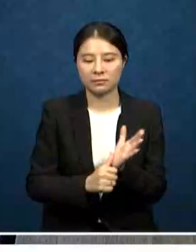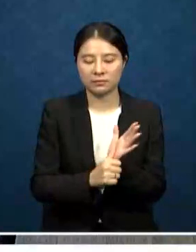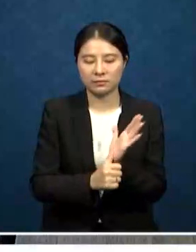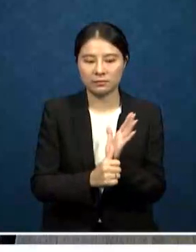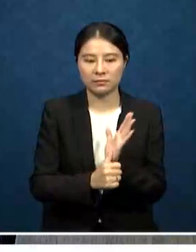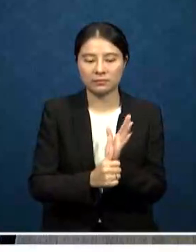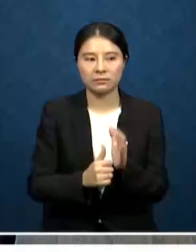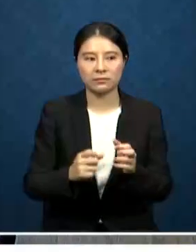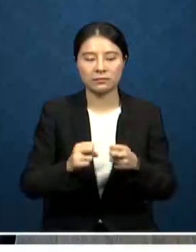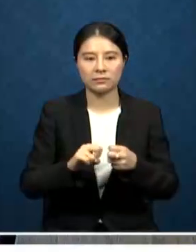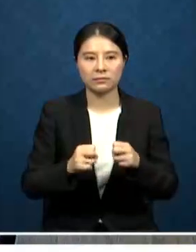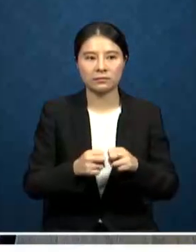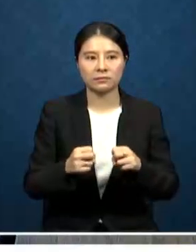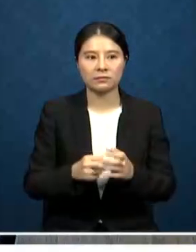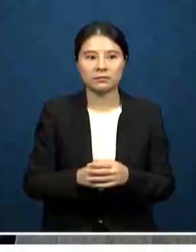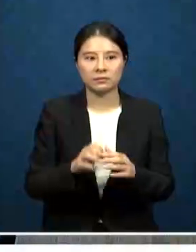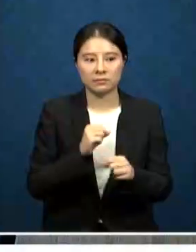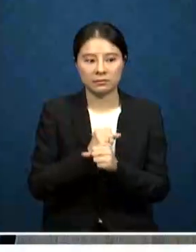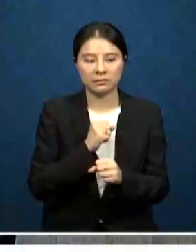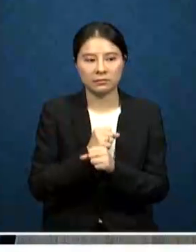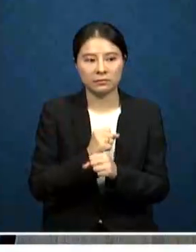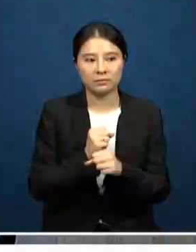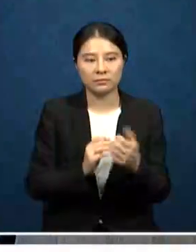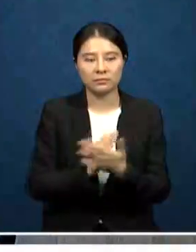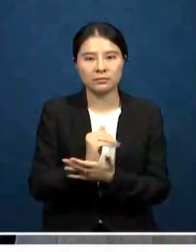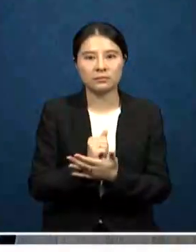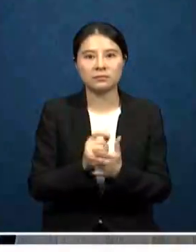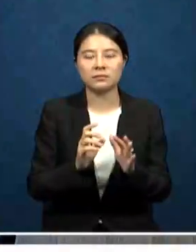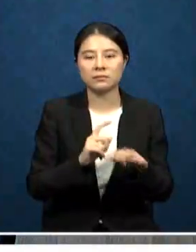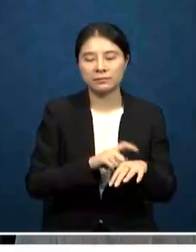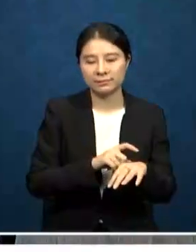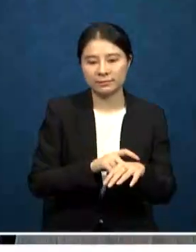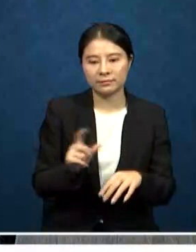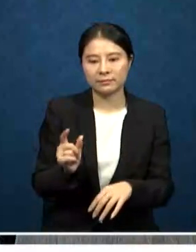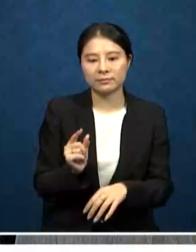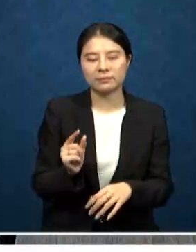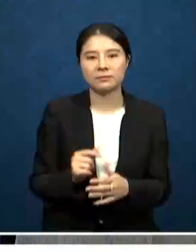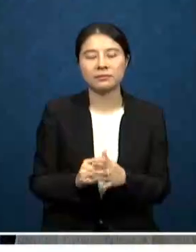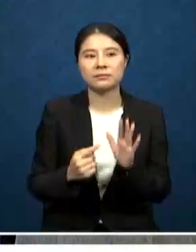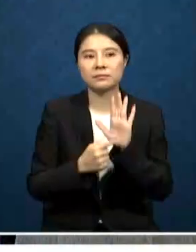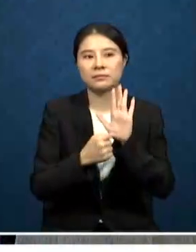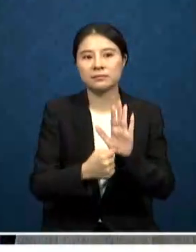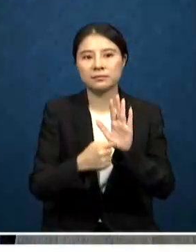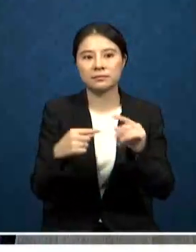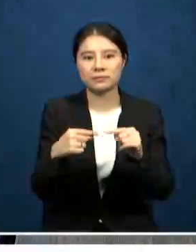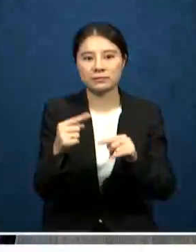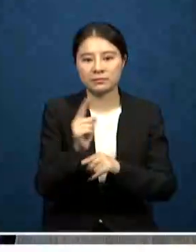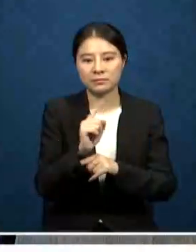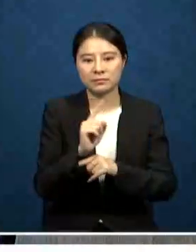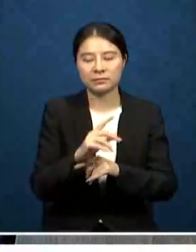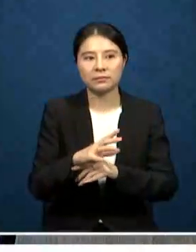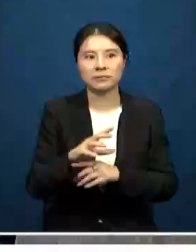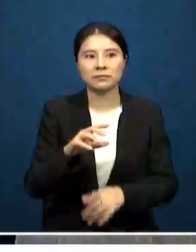เนี่ยมันคงไม่สำเร็จรู้ร่วงไปด้วยในระยะเวลาสั้นๆผมยกตัวอย่างเช่นการนำ